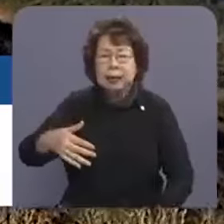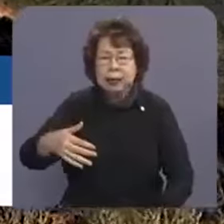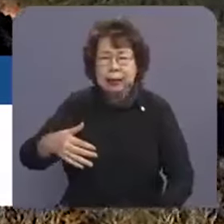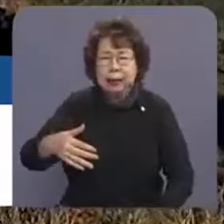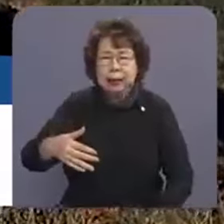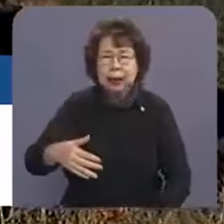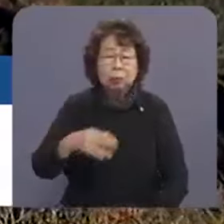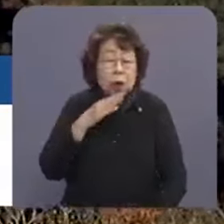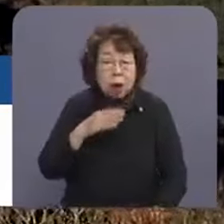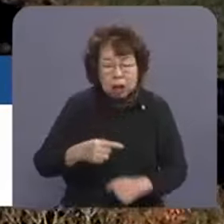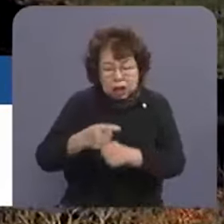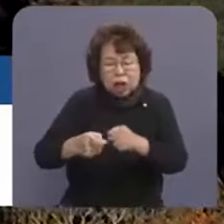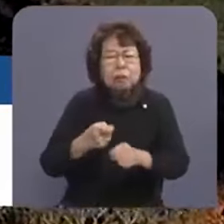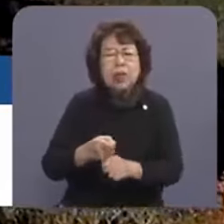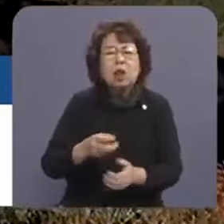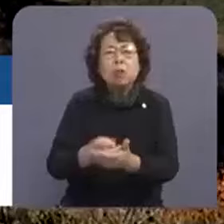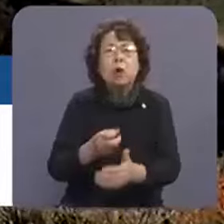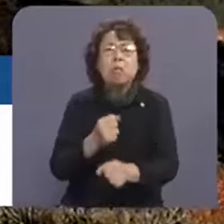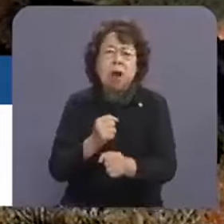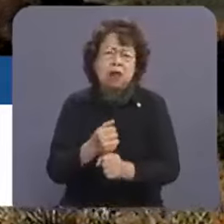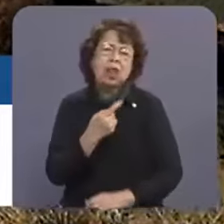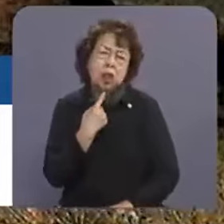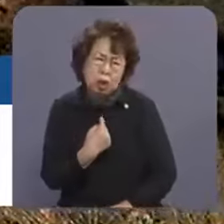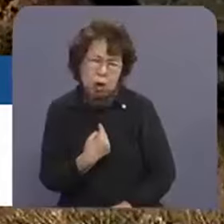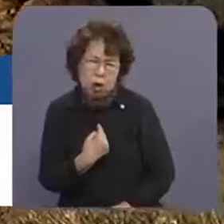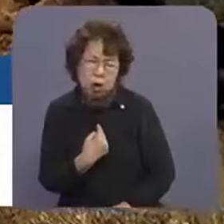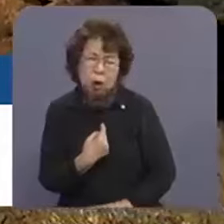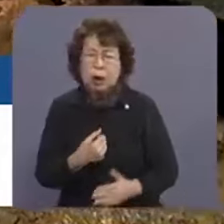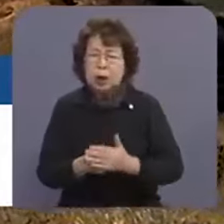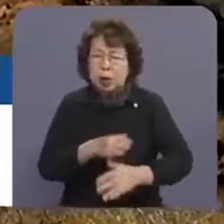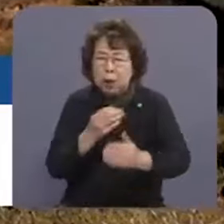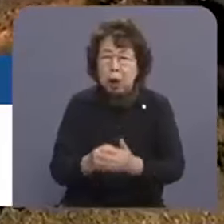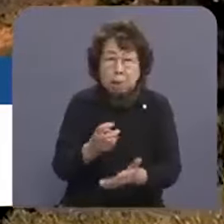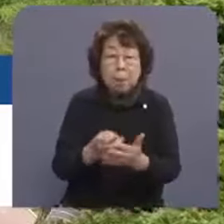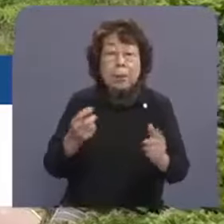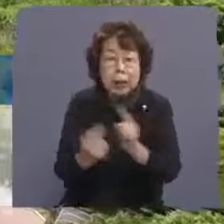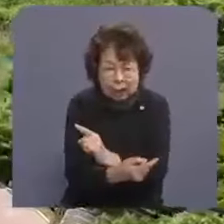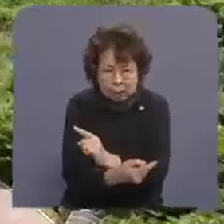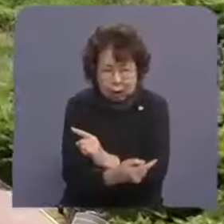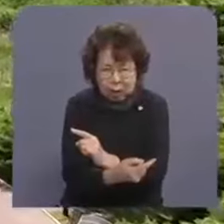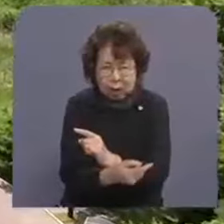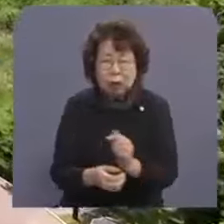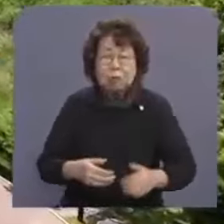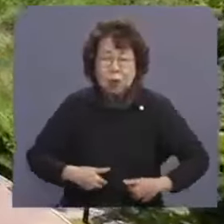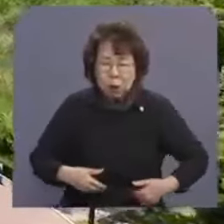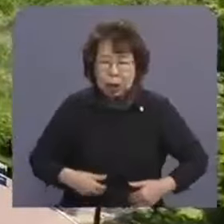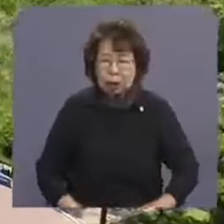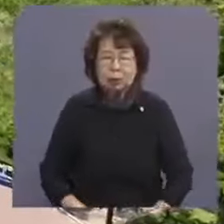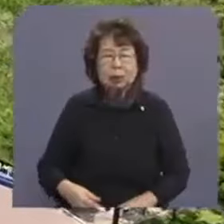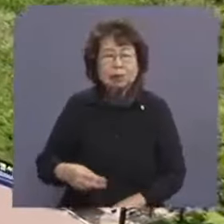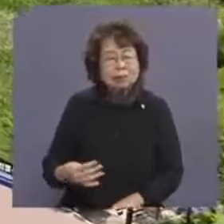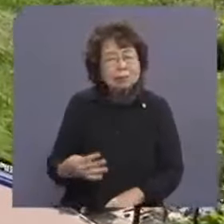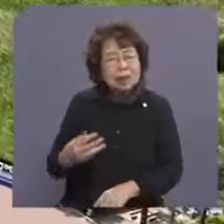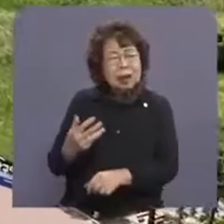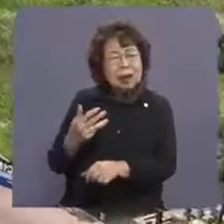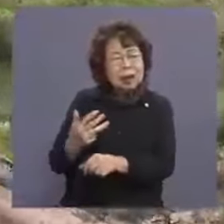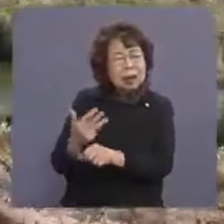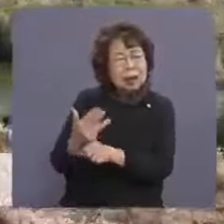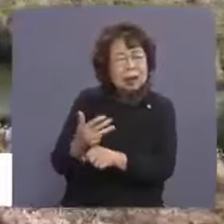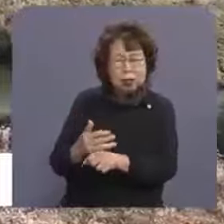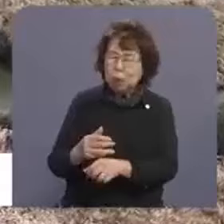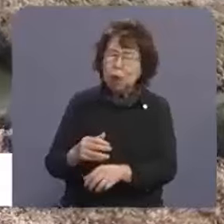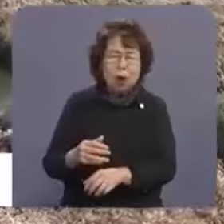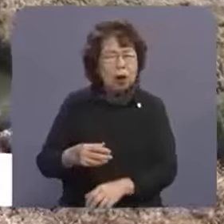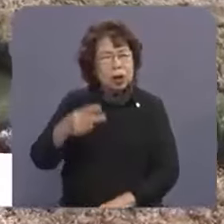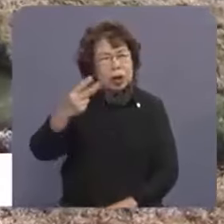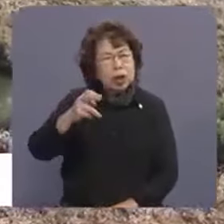곧 있으면 10년을 맞이하게 됩니다. 그래서 이것을 개정을 통해 가지고 2016년 법이 만들어졌지만 한